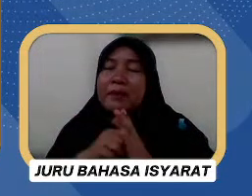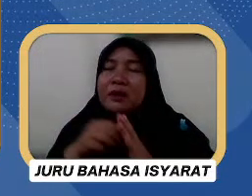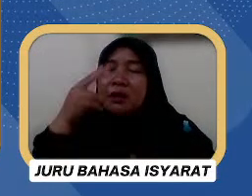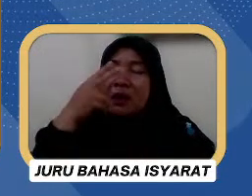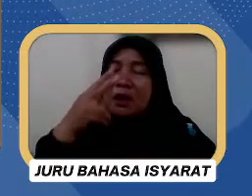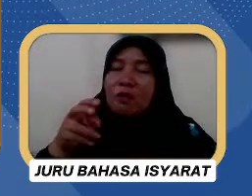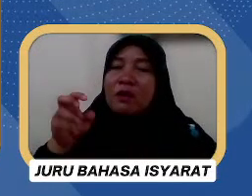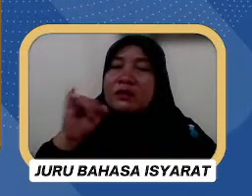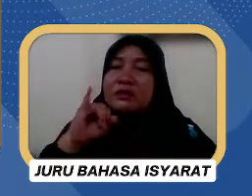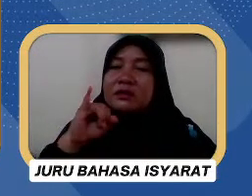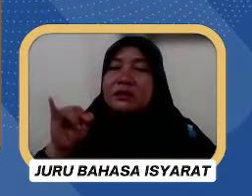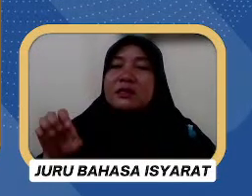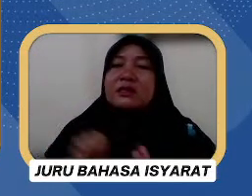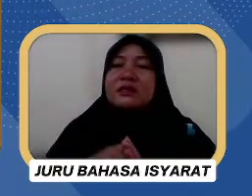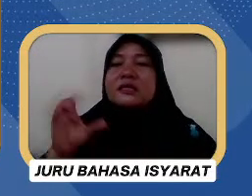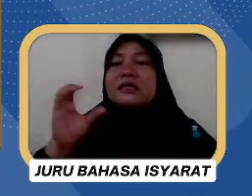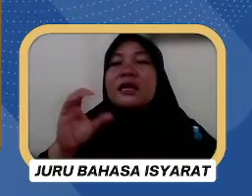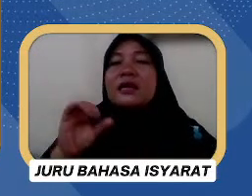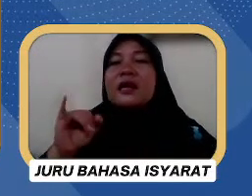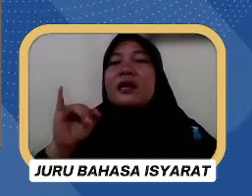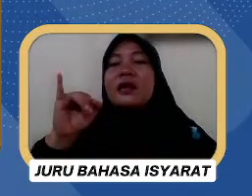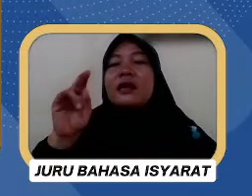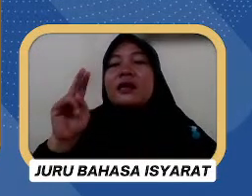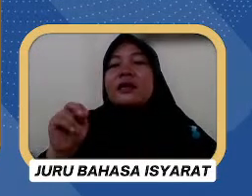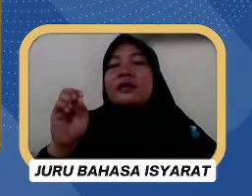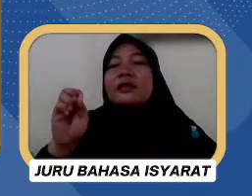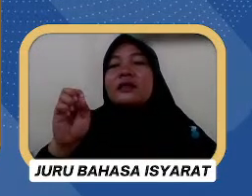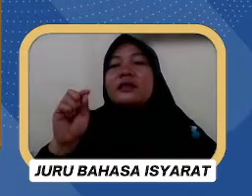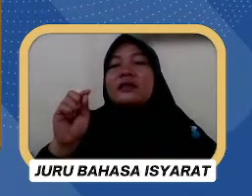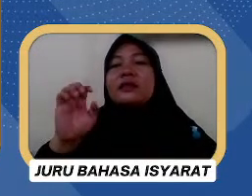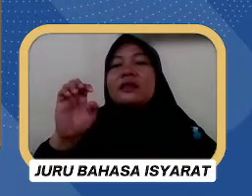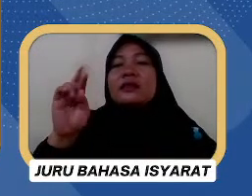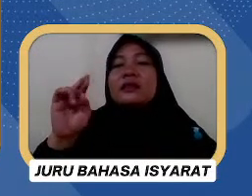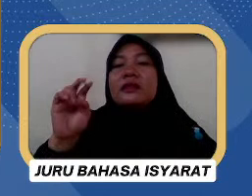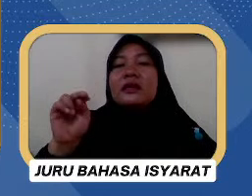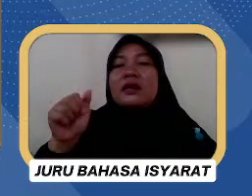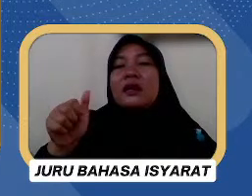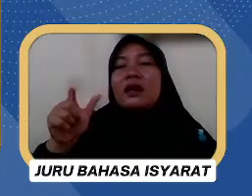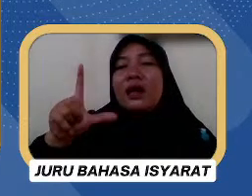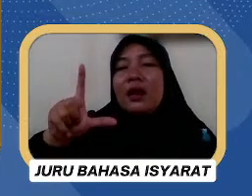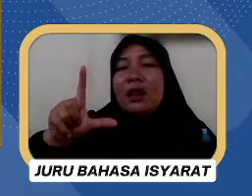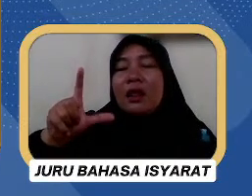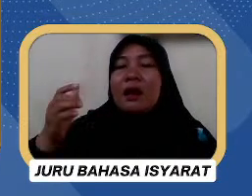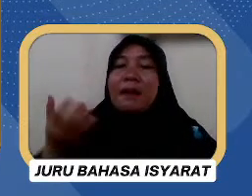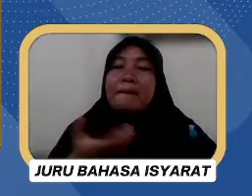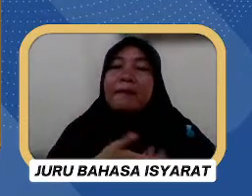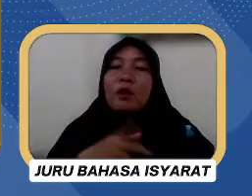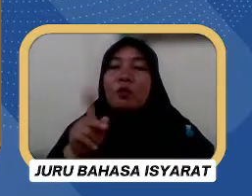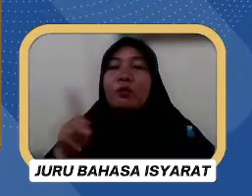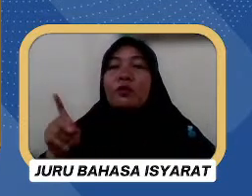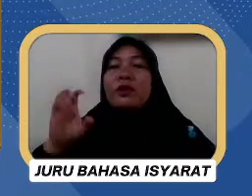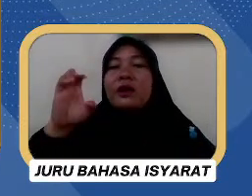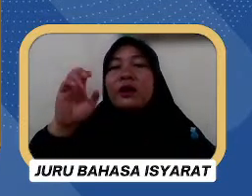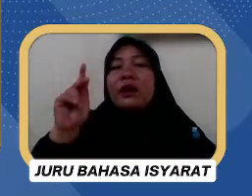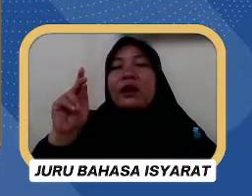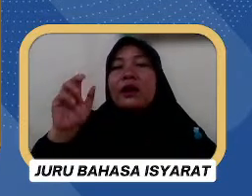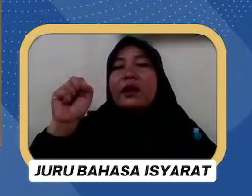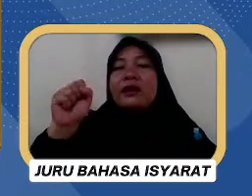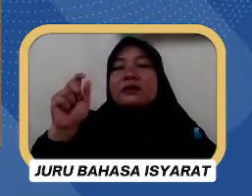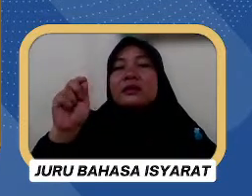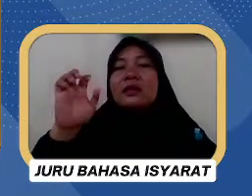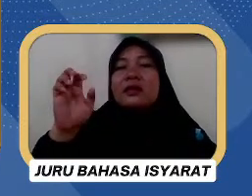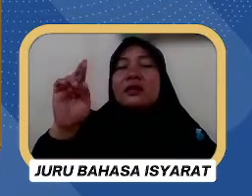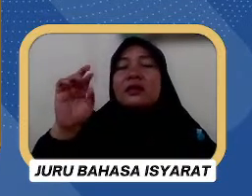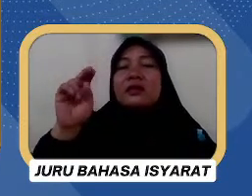lingkup paling kecil, yaitu orang tua, lingkup keluarga di rumah. Pembatasan-pembatasan yang mungkin dilakukan oleh orang tua kita kepada